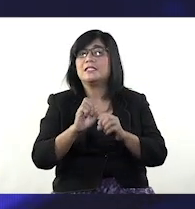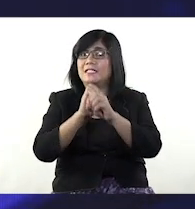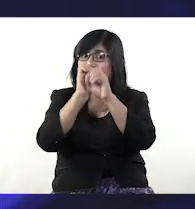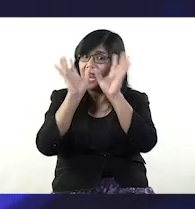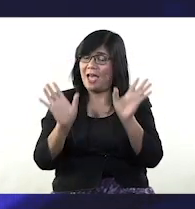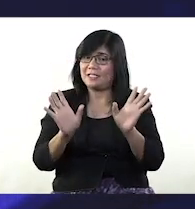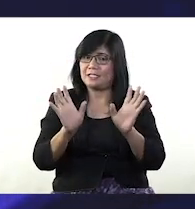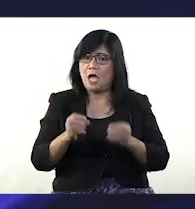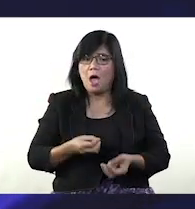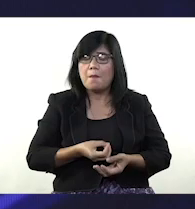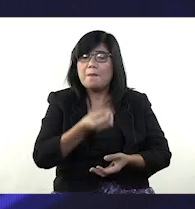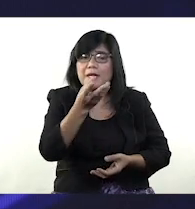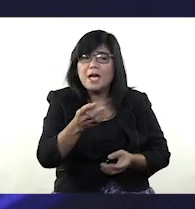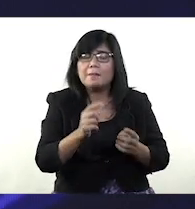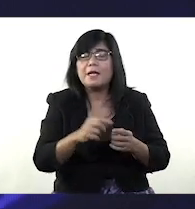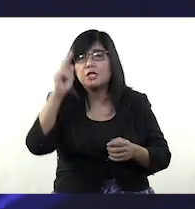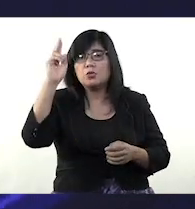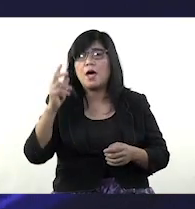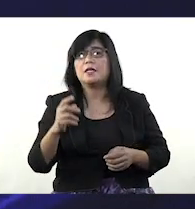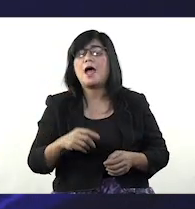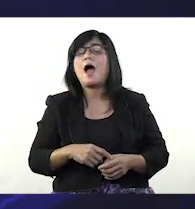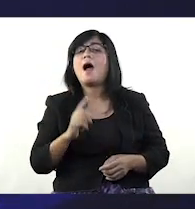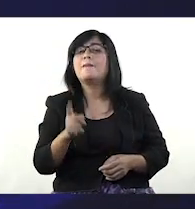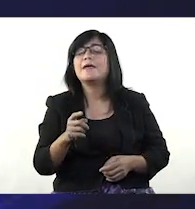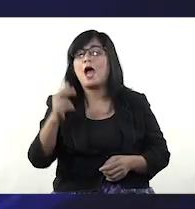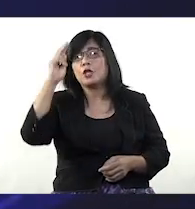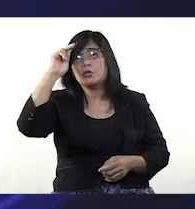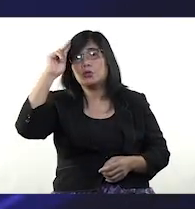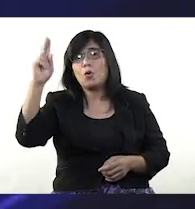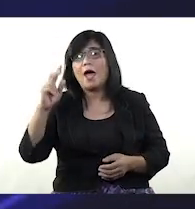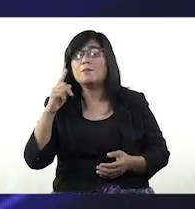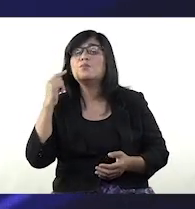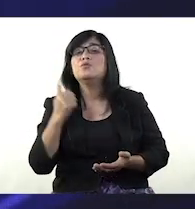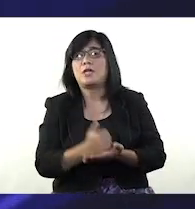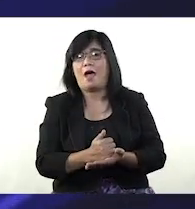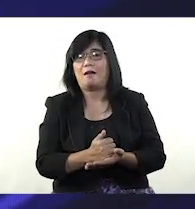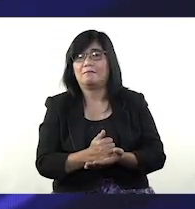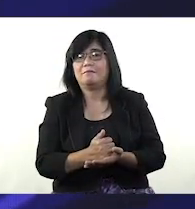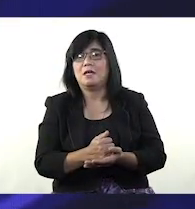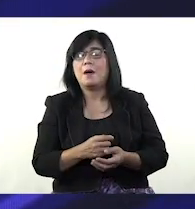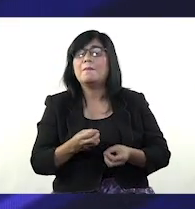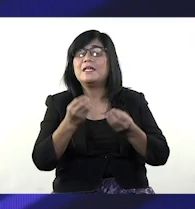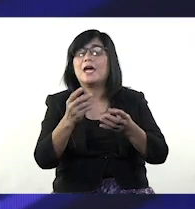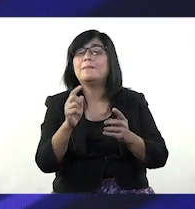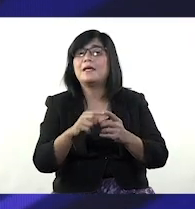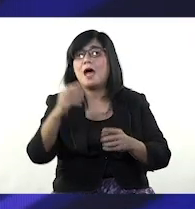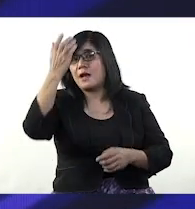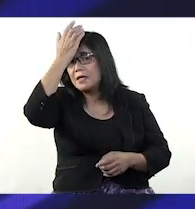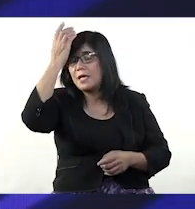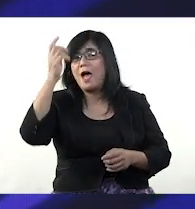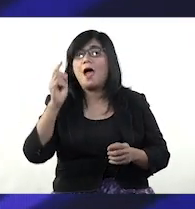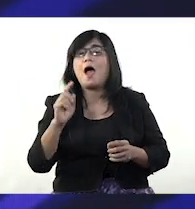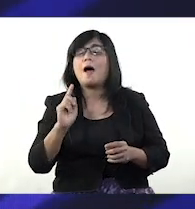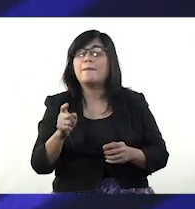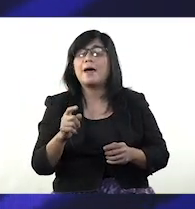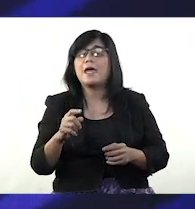Ia berikan kepada Tuhan Apa itu kan punya berikan kepada kaisar Kaisar punya Hai dan kita